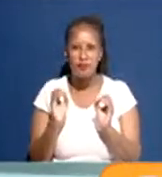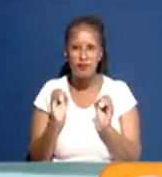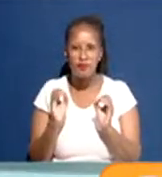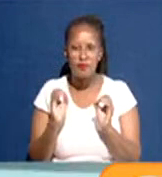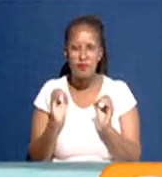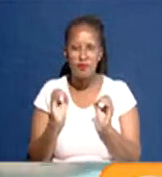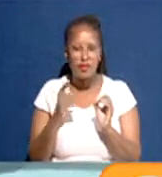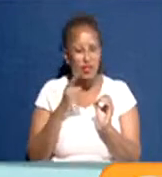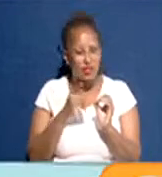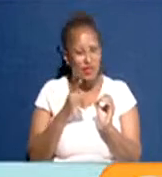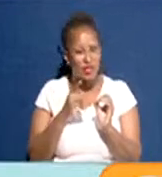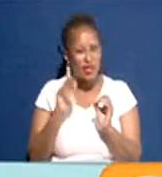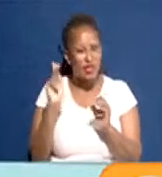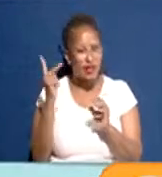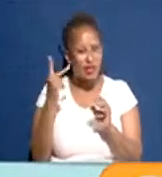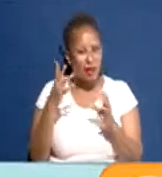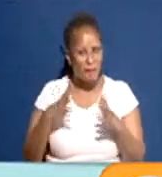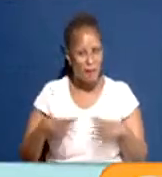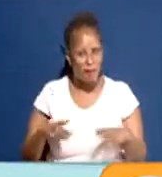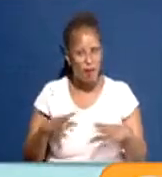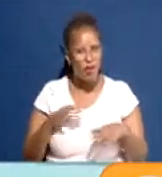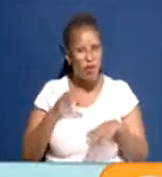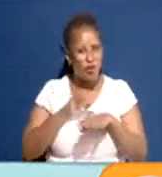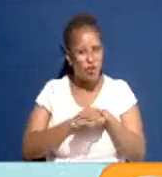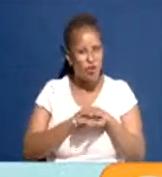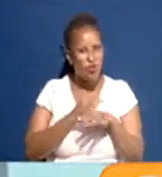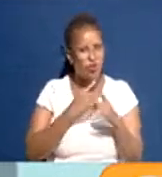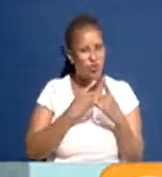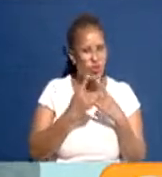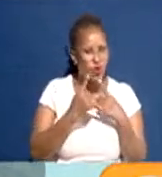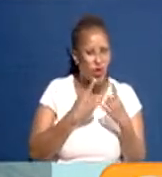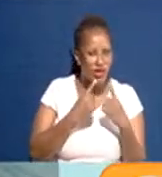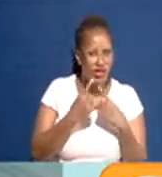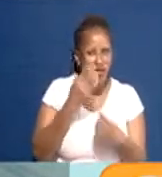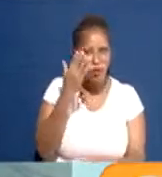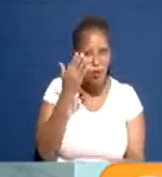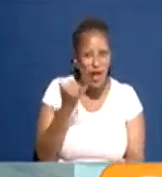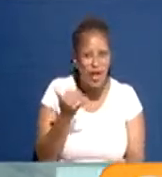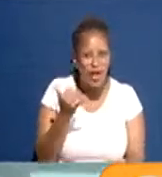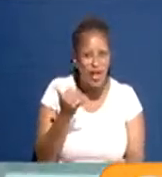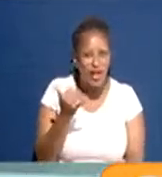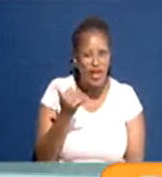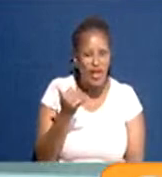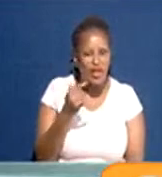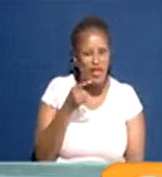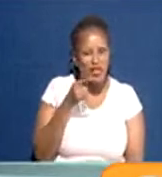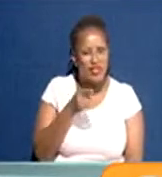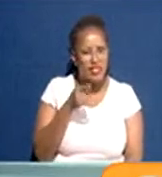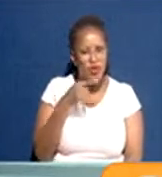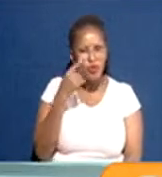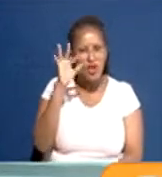hawa ndio wanahitaji tuwazungumzie kwa sababu wale ndio wenye